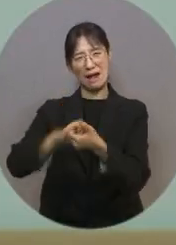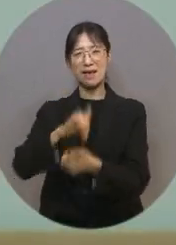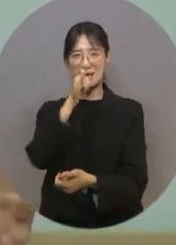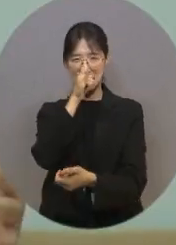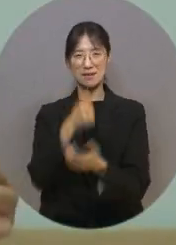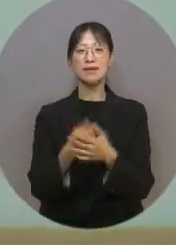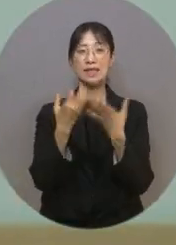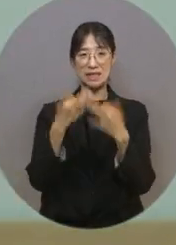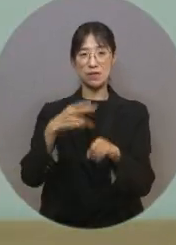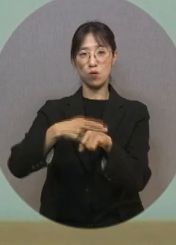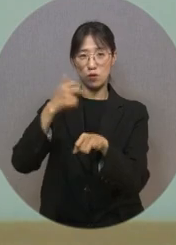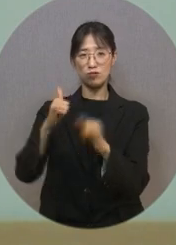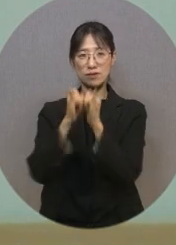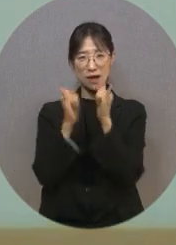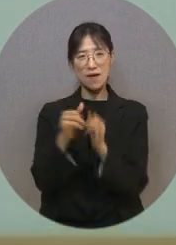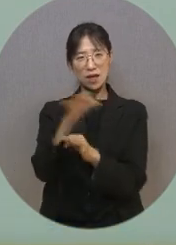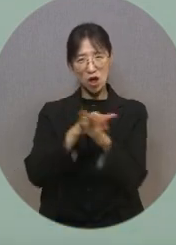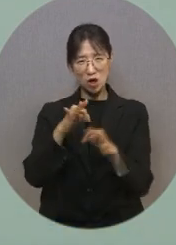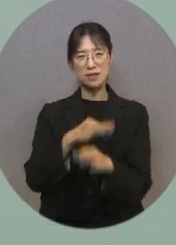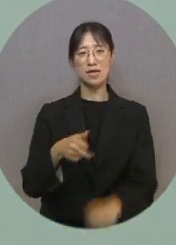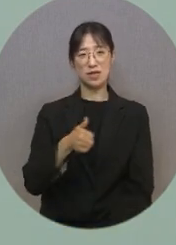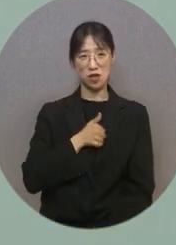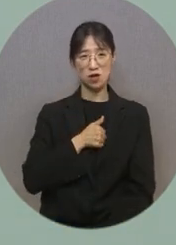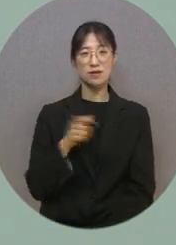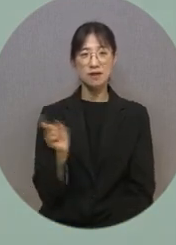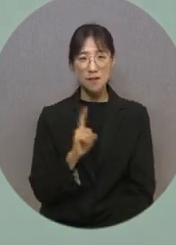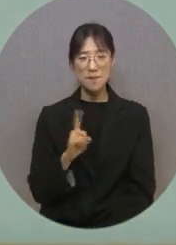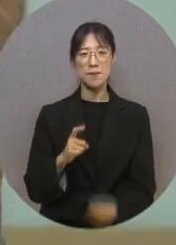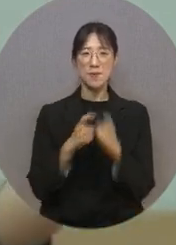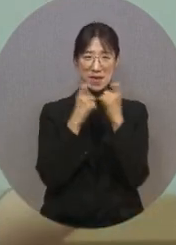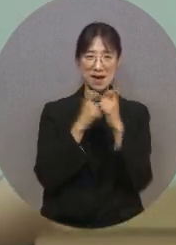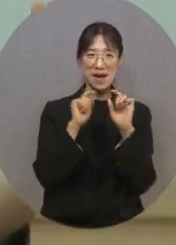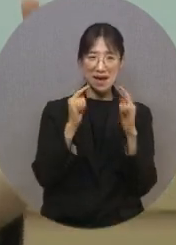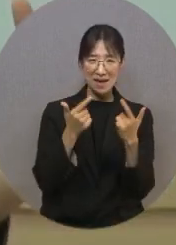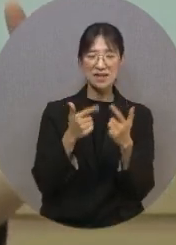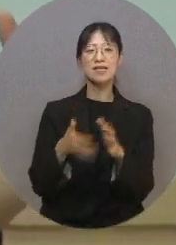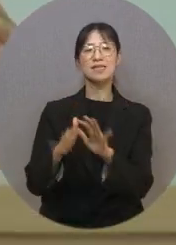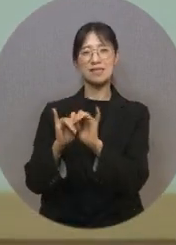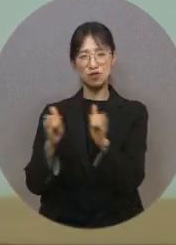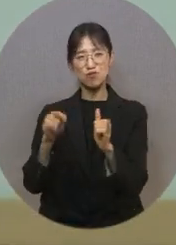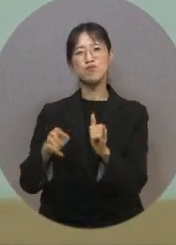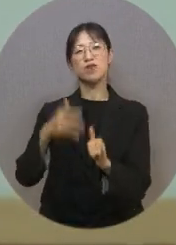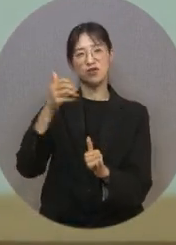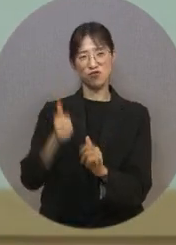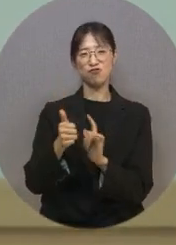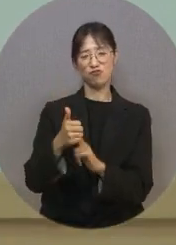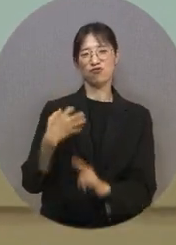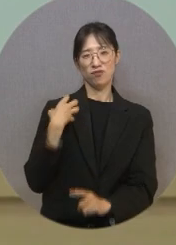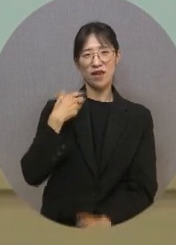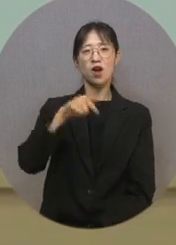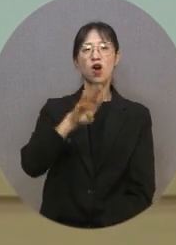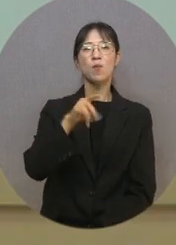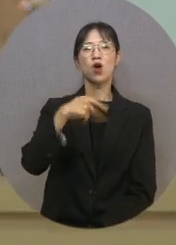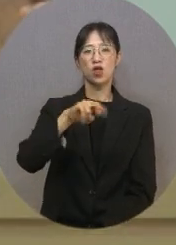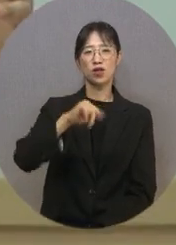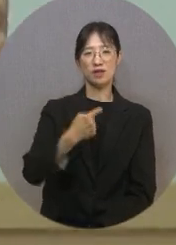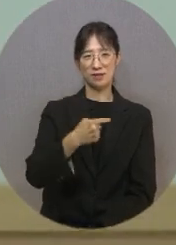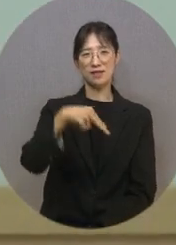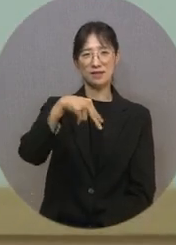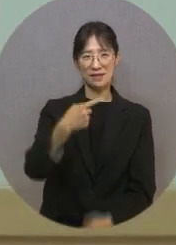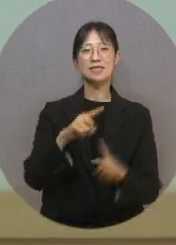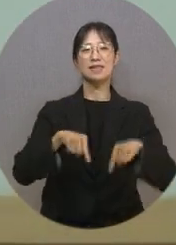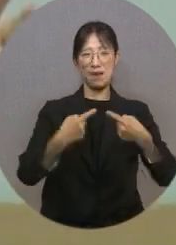김연아 교수는 사회적 경제 정체성은 민간이 아닌 주민 주체의 거버넌스 참여로 연대와